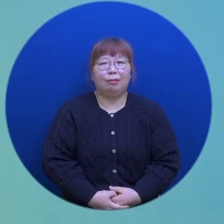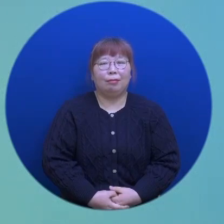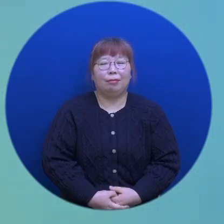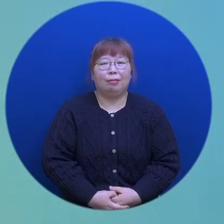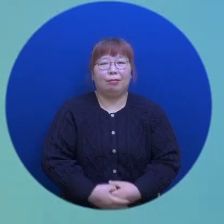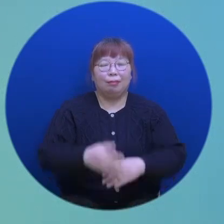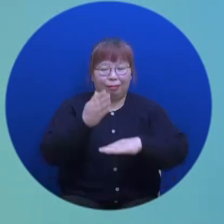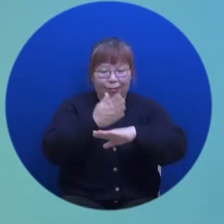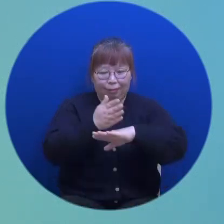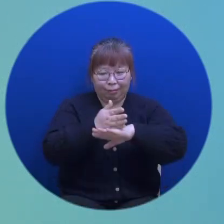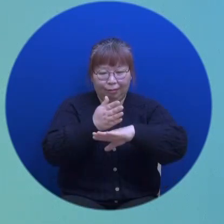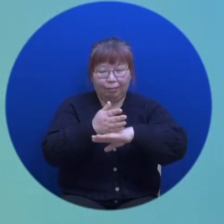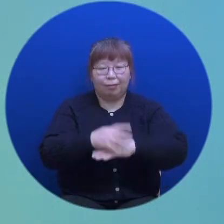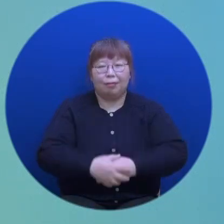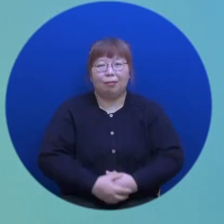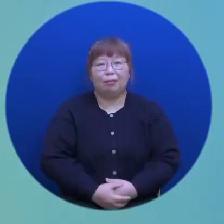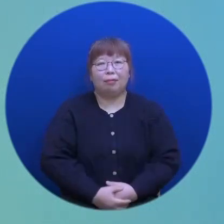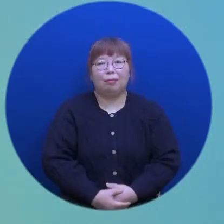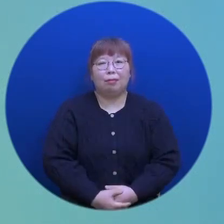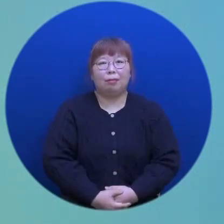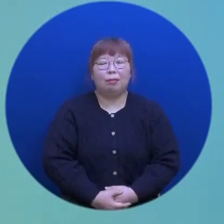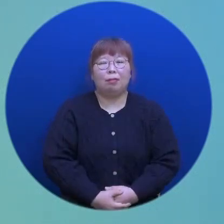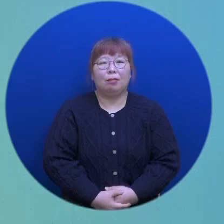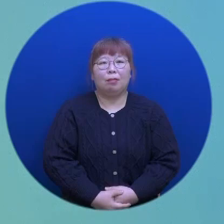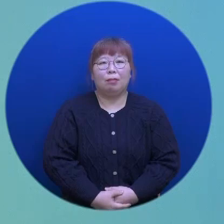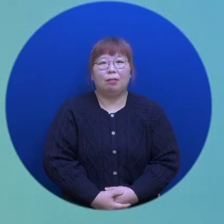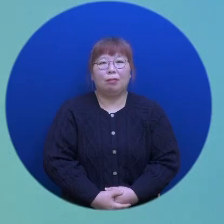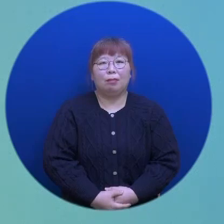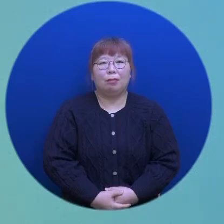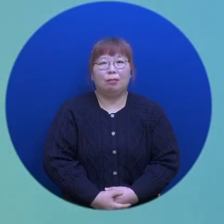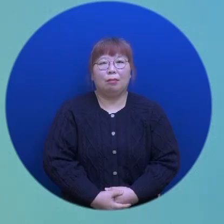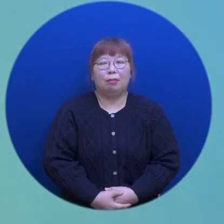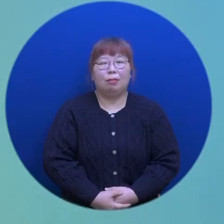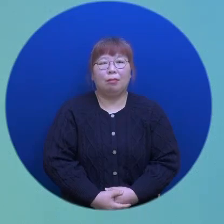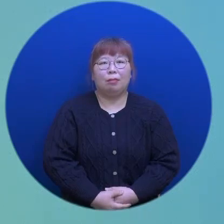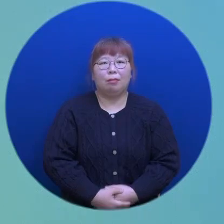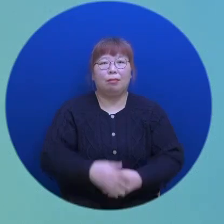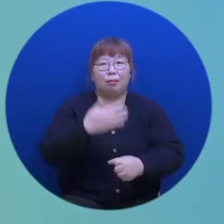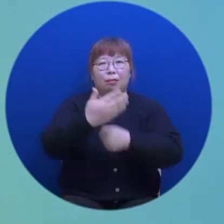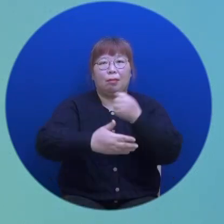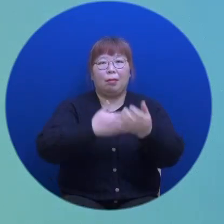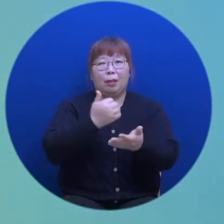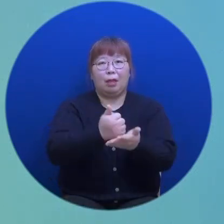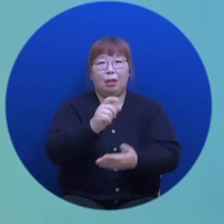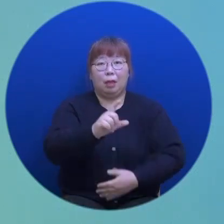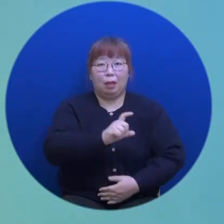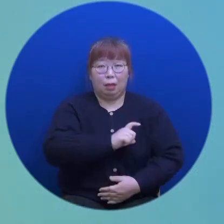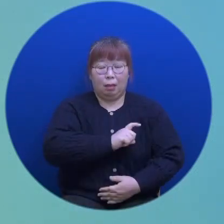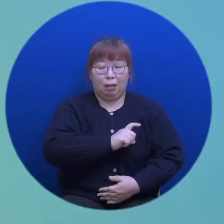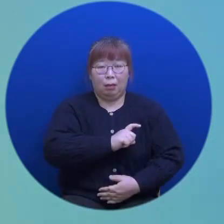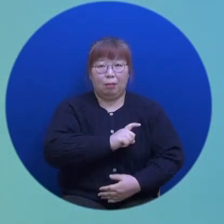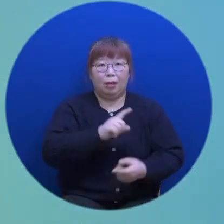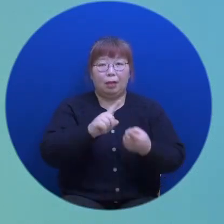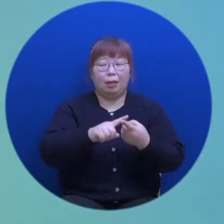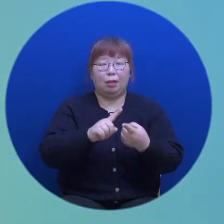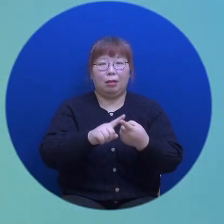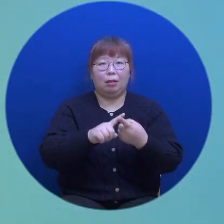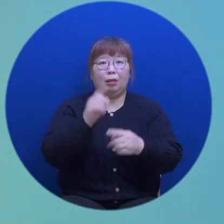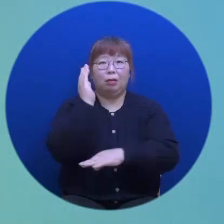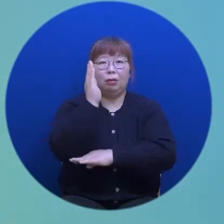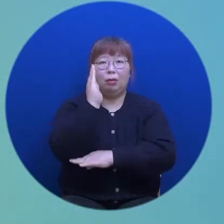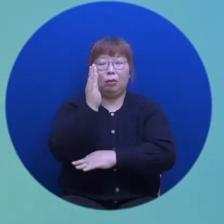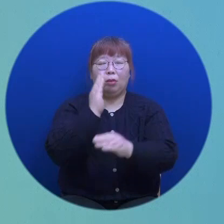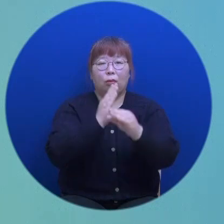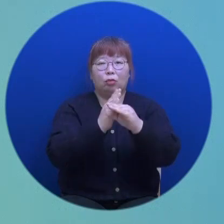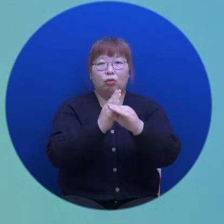네, 감사합니다. 우리 계속해서 하나님의 이름을 살펴보고 있습니다. 어느덧